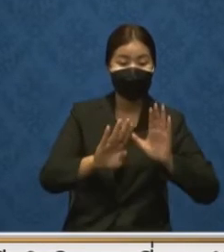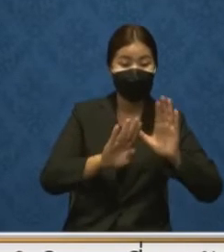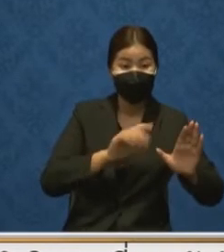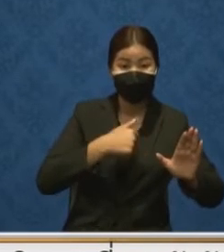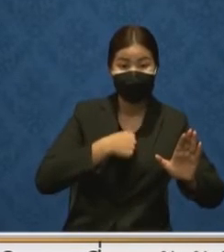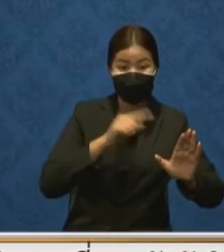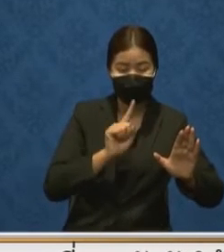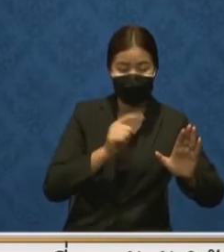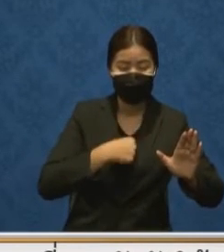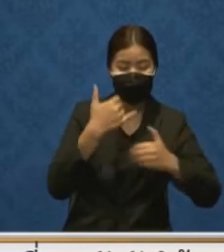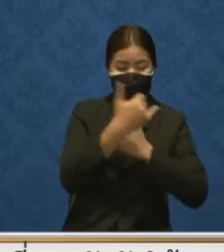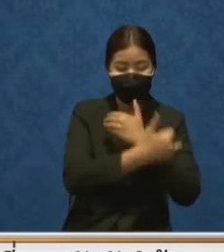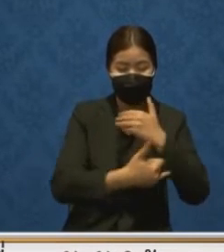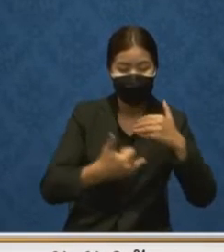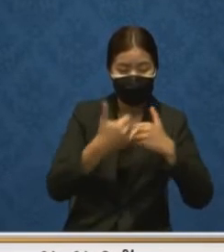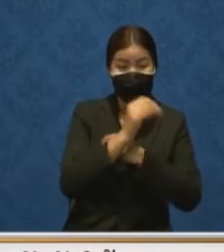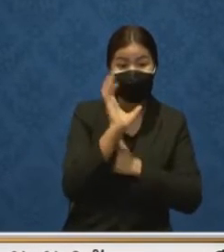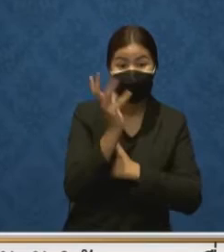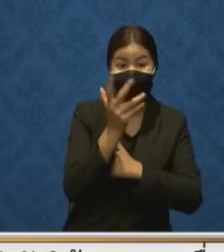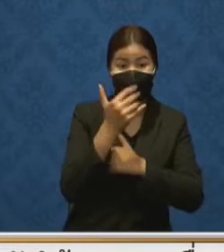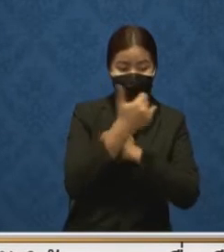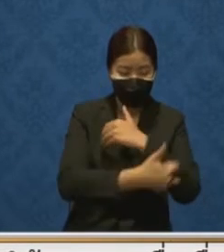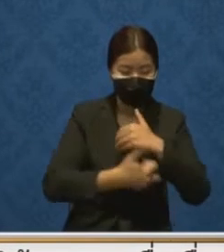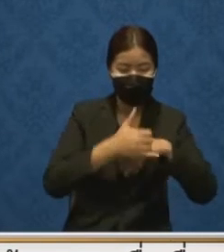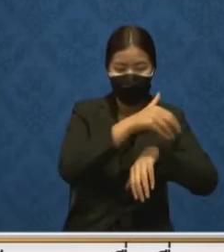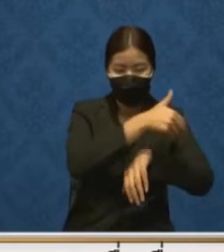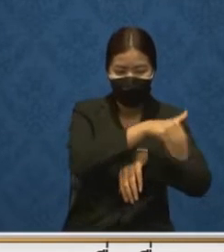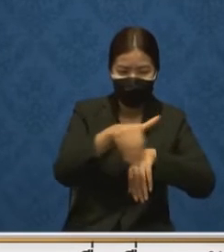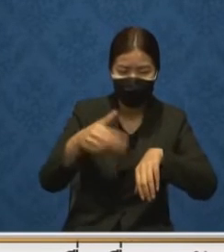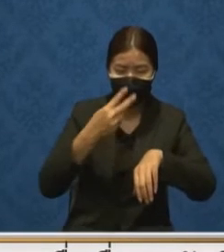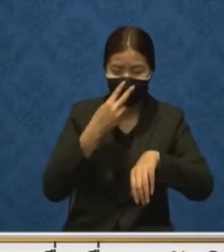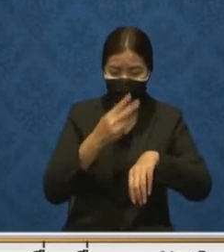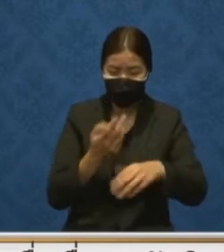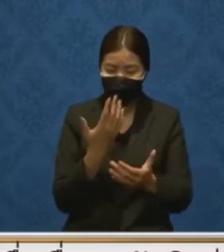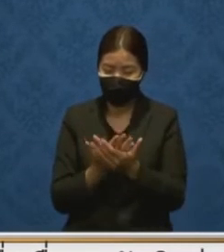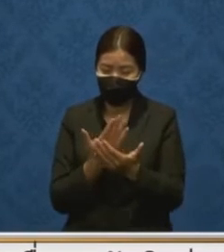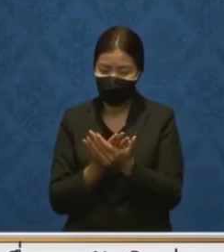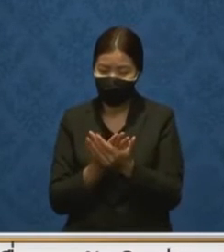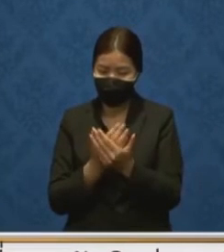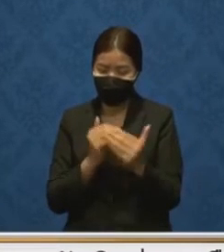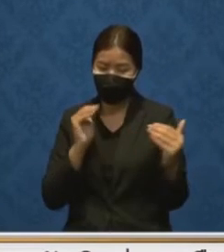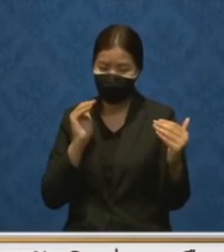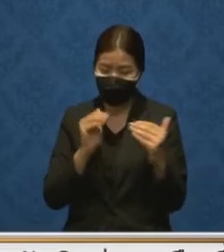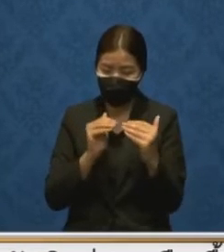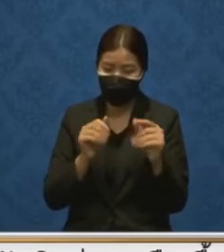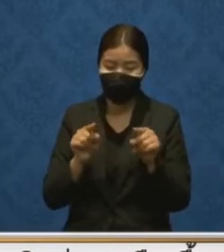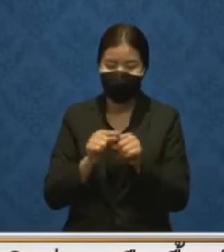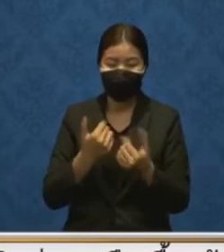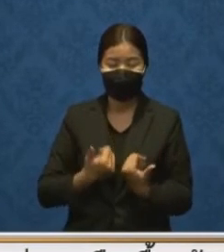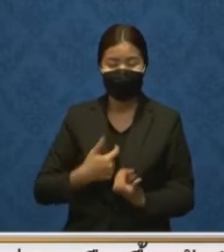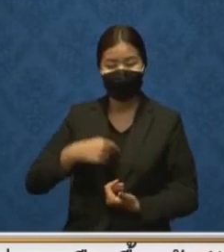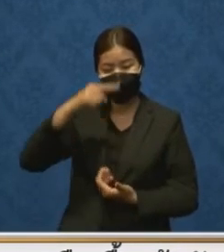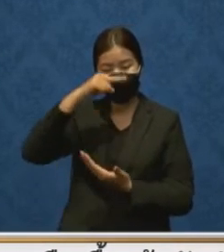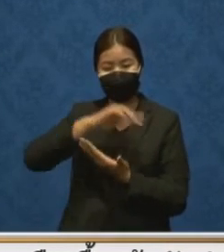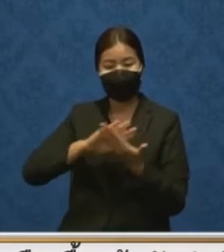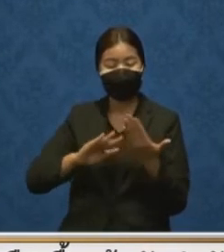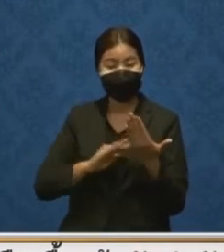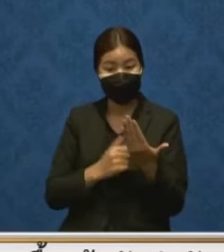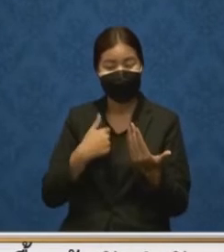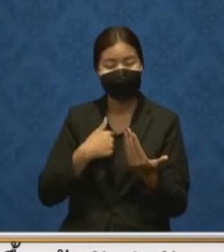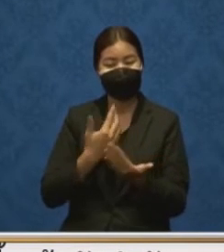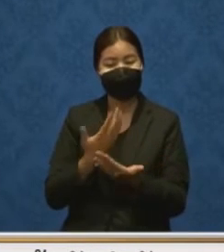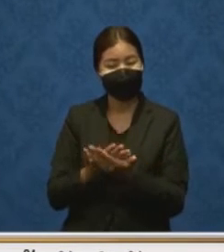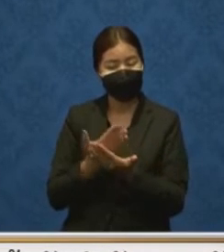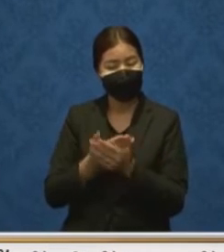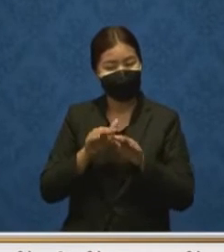กับหายประเทศในโลกเราจะพบมาราคาปุ๊ยบ้านเราก็ยังอยู่ใน